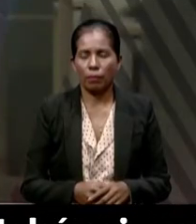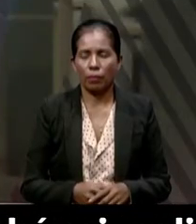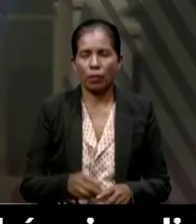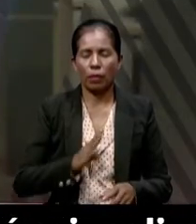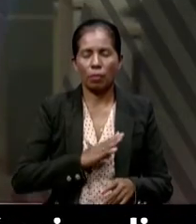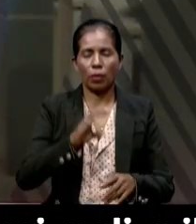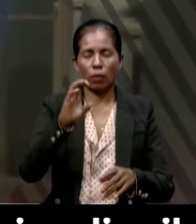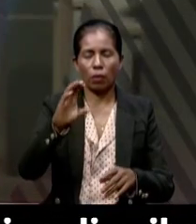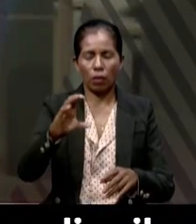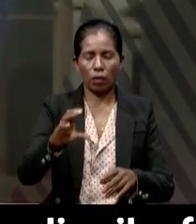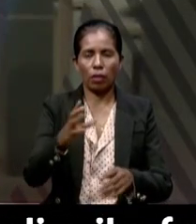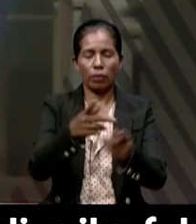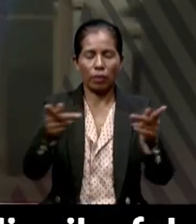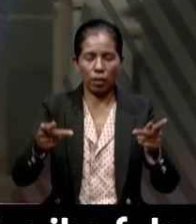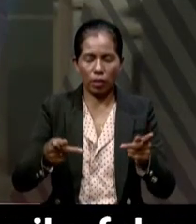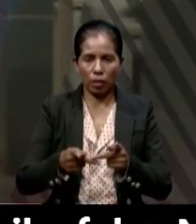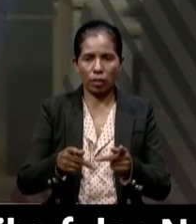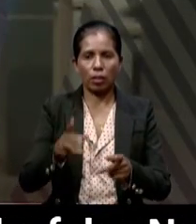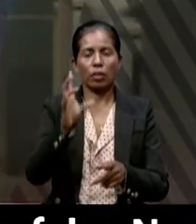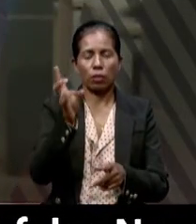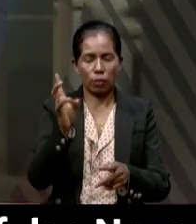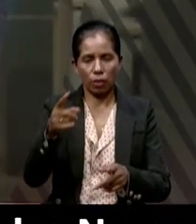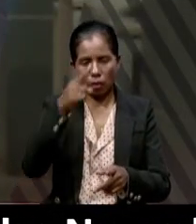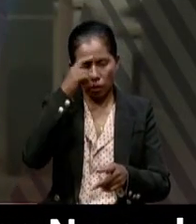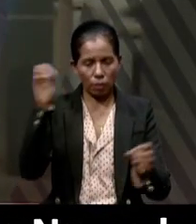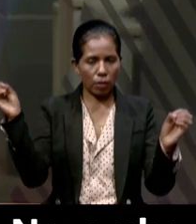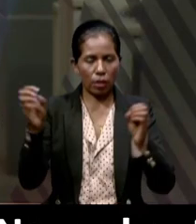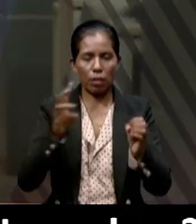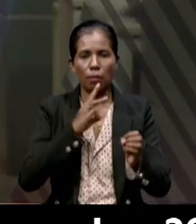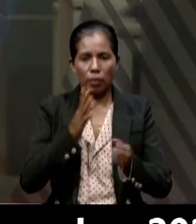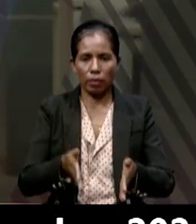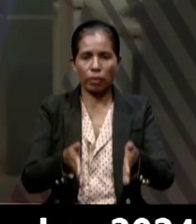Ia bau kau na tarik-tarik itu nulu iha kai bada bandonadu tambala iha irigasau.